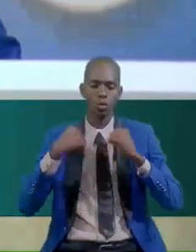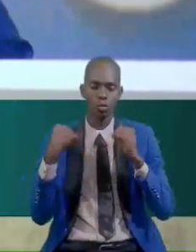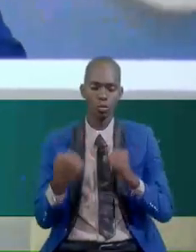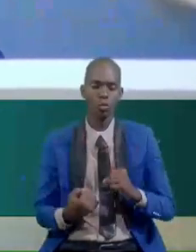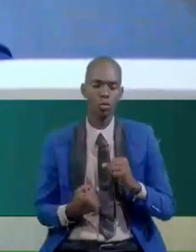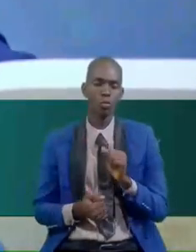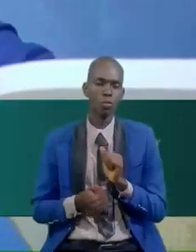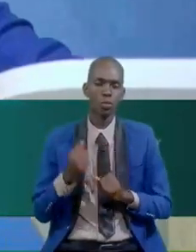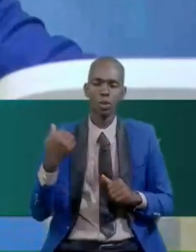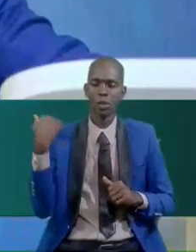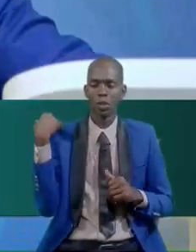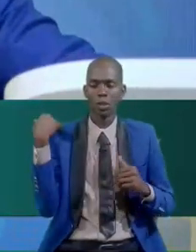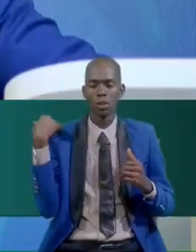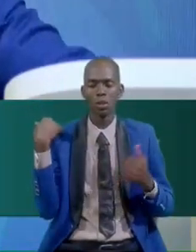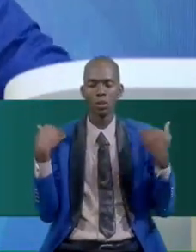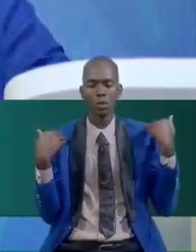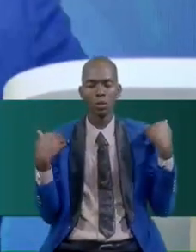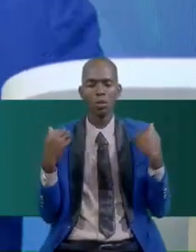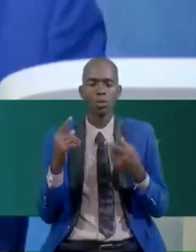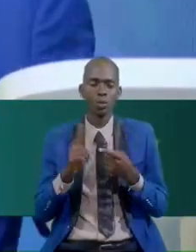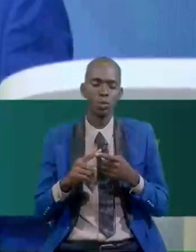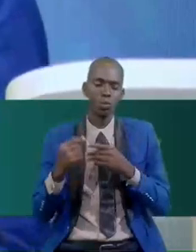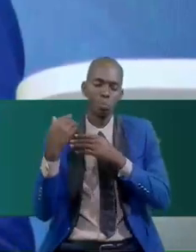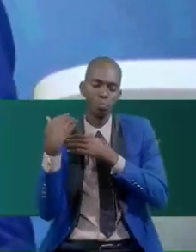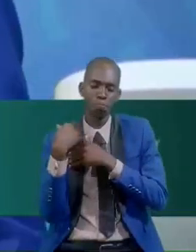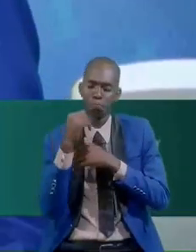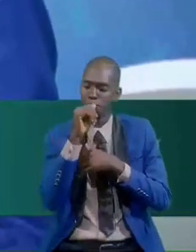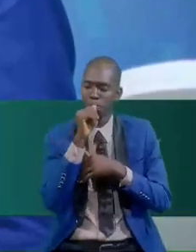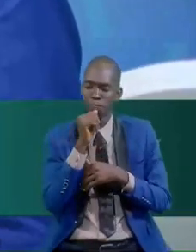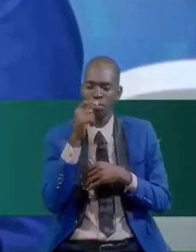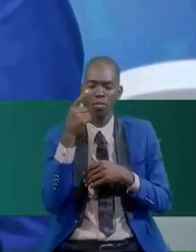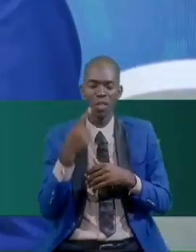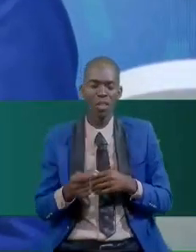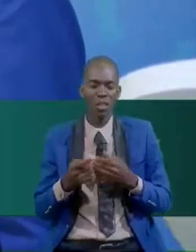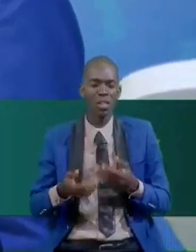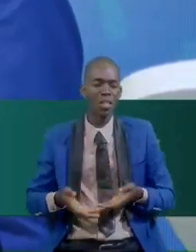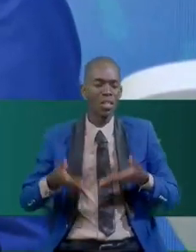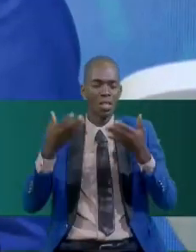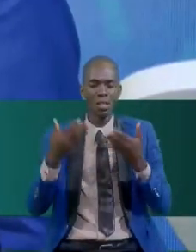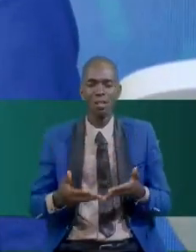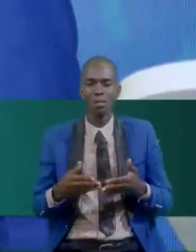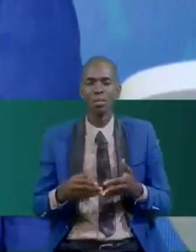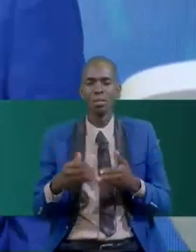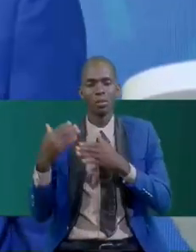fortes pour supporter le plus lourd fardeau. Ne dis pas fardeau jamais.